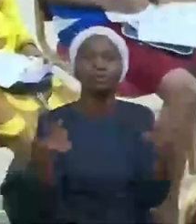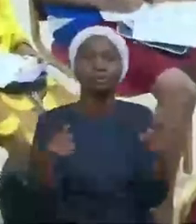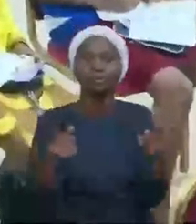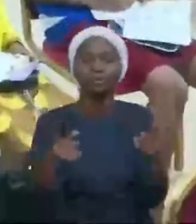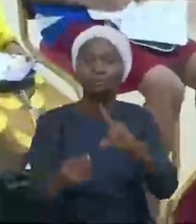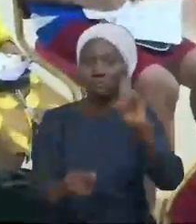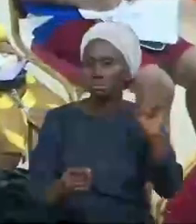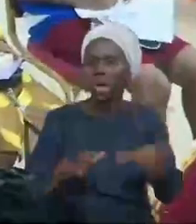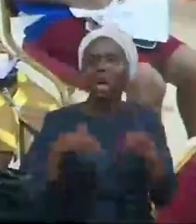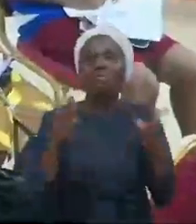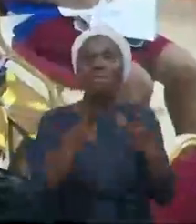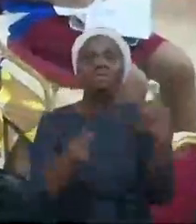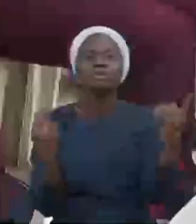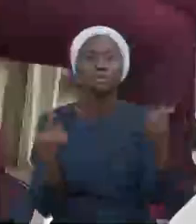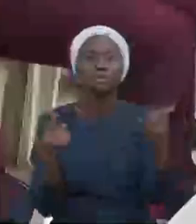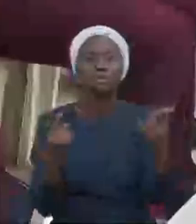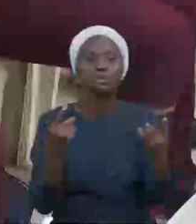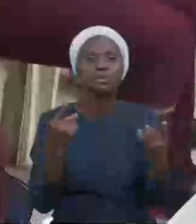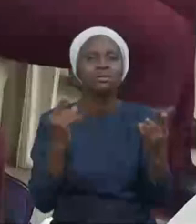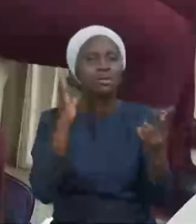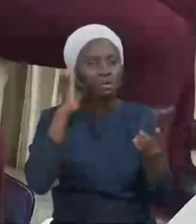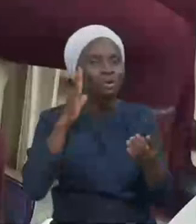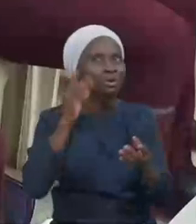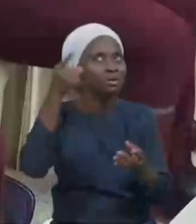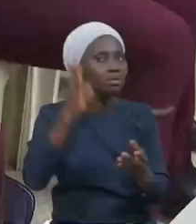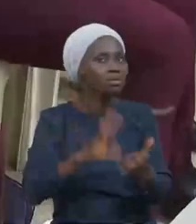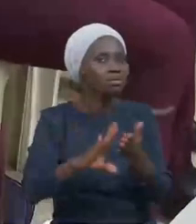Dieu va-t-il pardonner? Tous tes péchés.